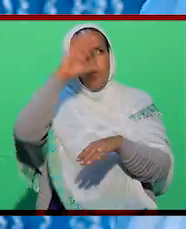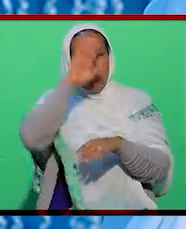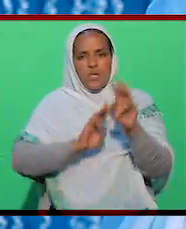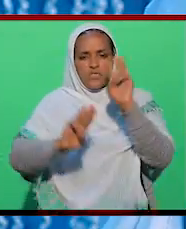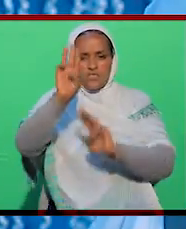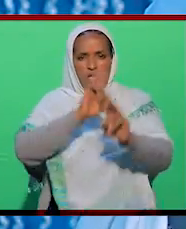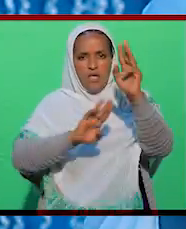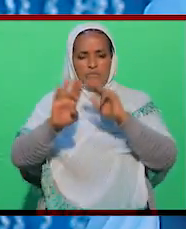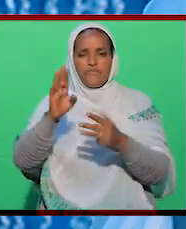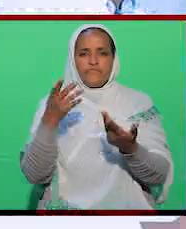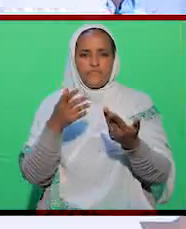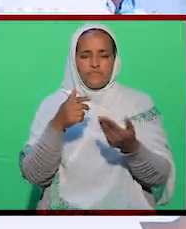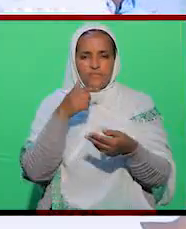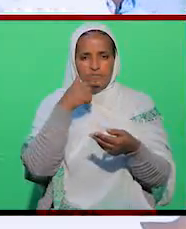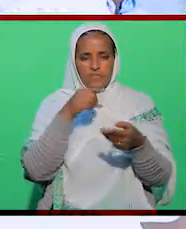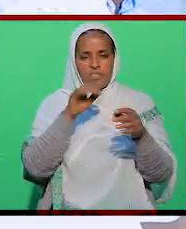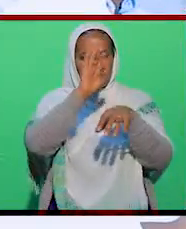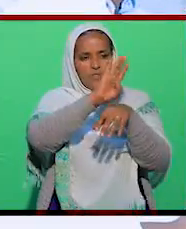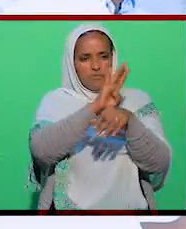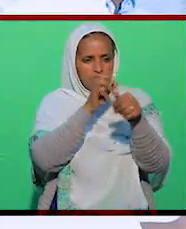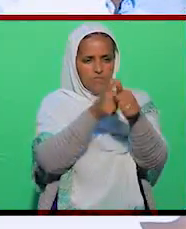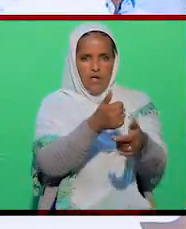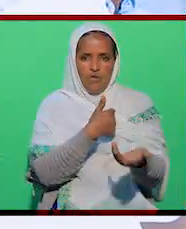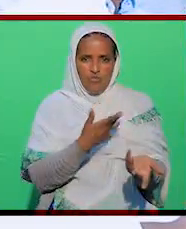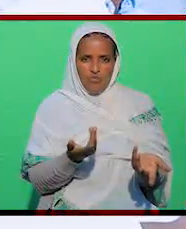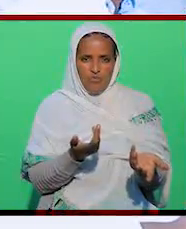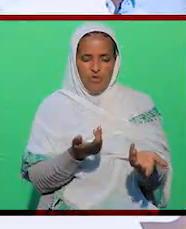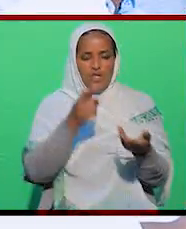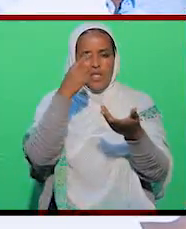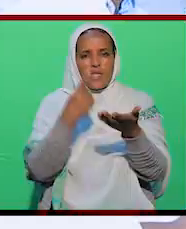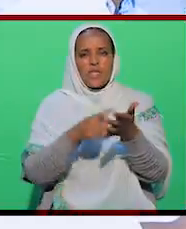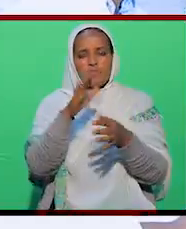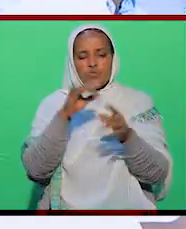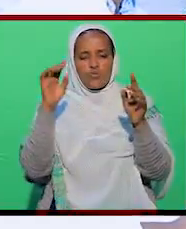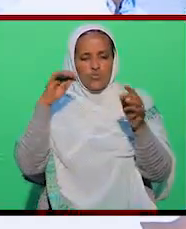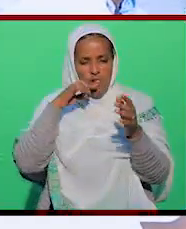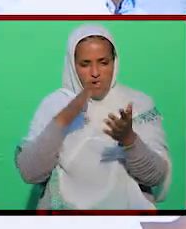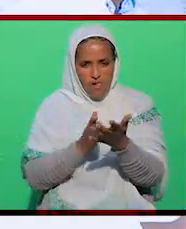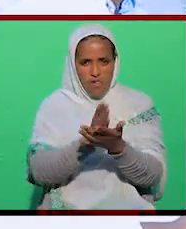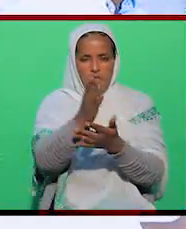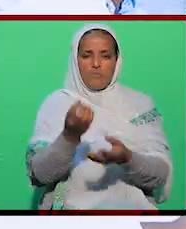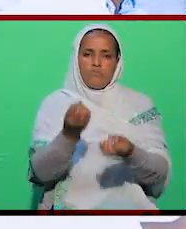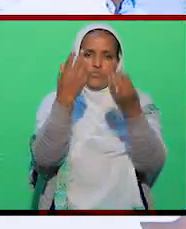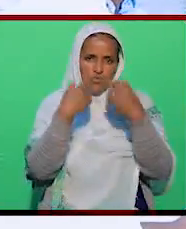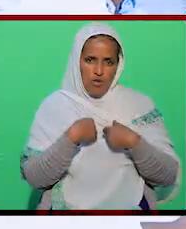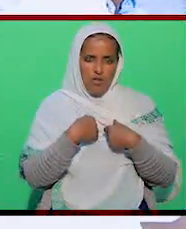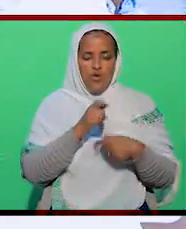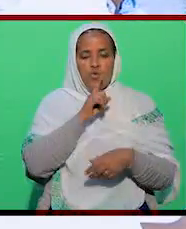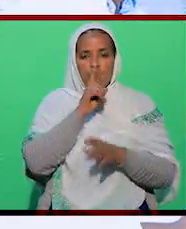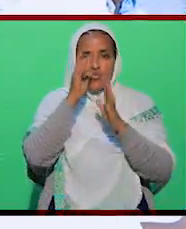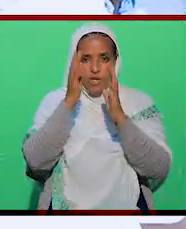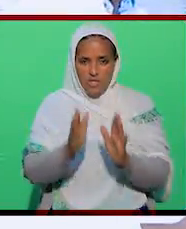በላይ የክርስቲያን ሳይንስ ሞኒተር የክርስቲያን ሳይንስ ቸርች ተከታዮች አሉ ማለት ነው። ይህን የመሰሉ አስመሳዮች